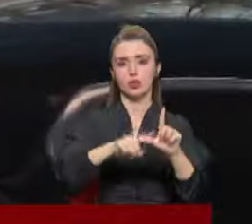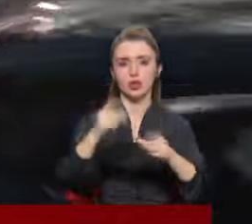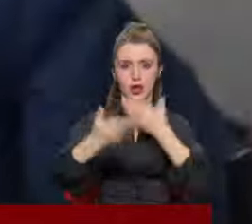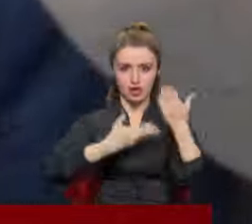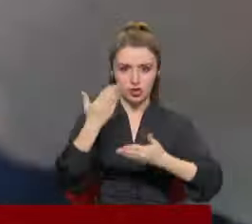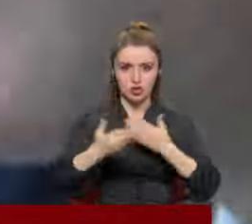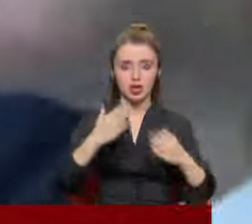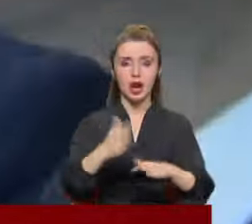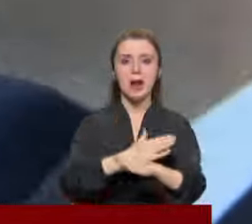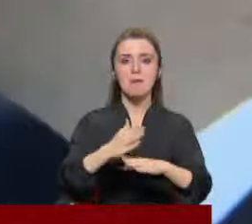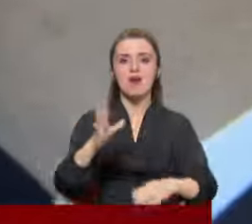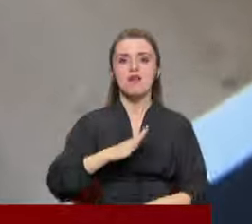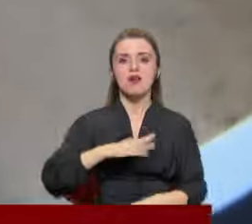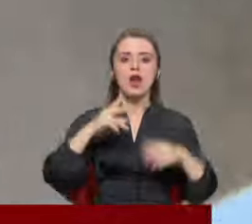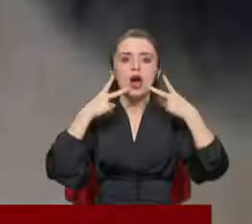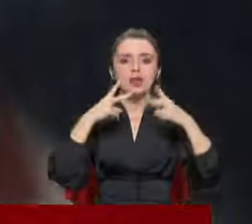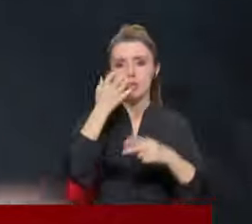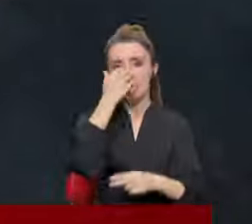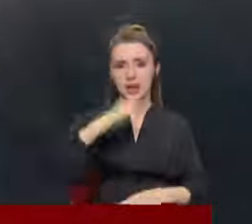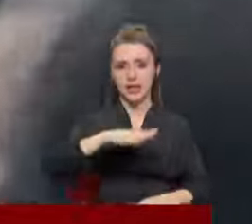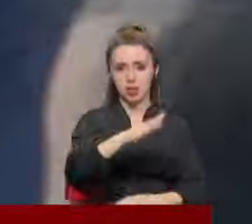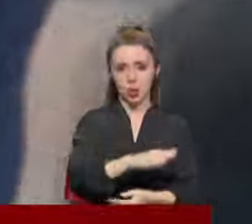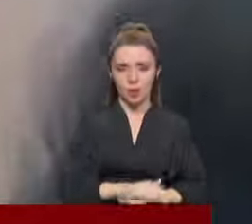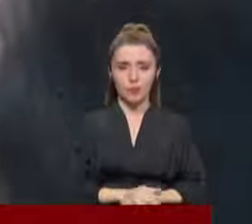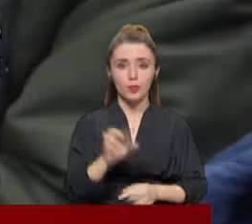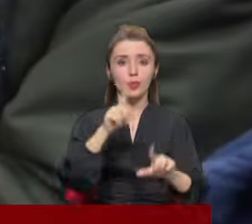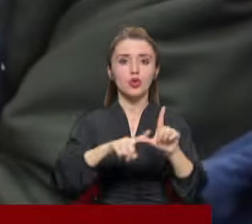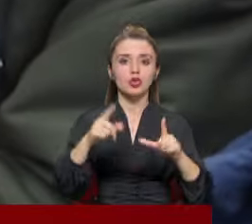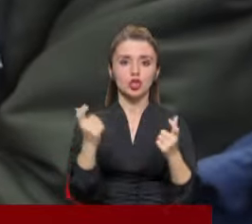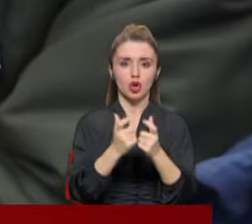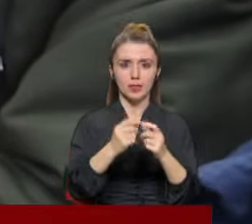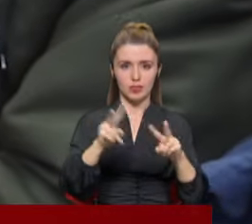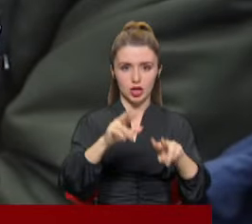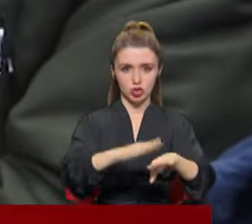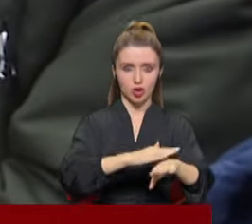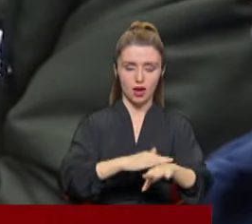tanıtacak. Mal varlığını da orada açıklaması bekleniyor. Proje toplantısına